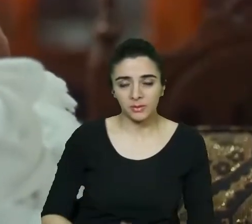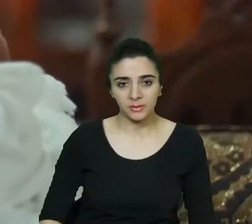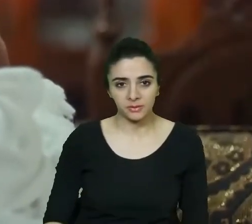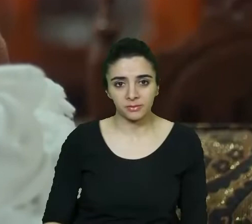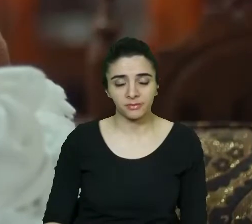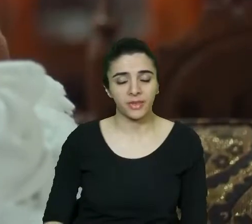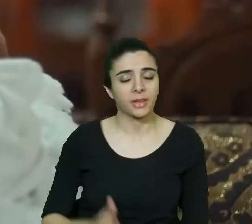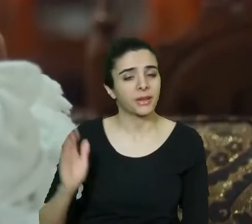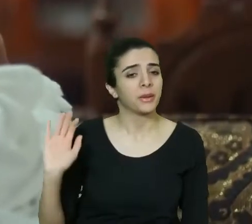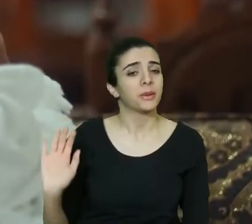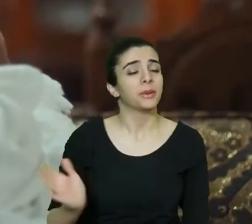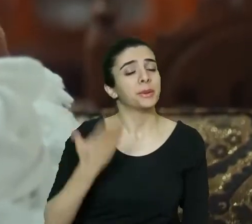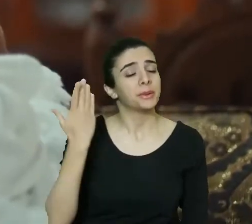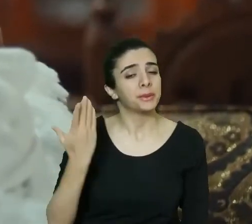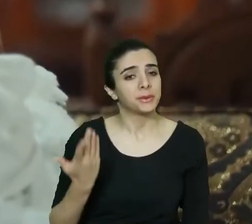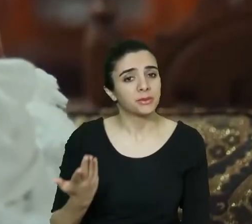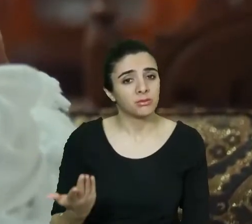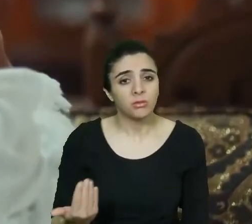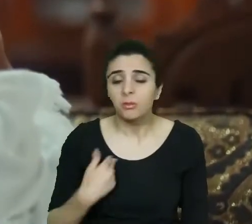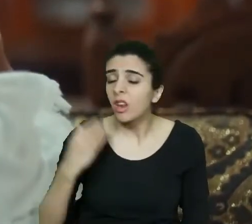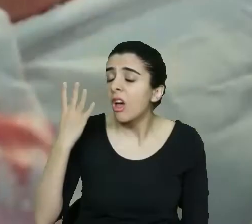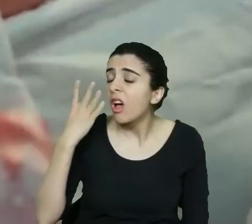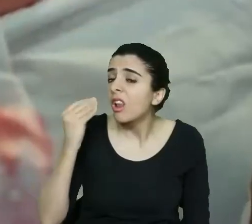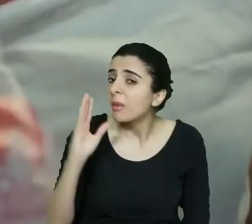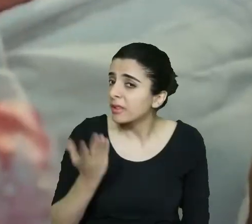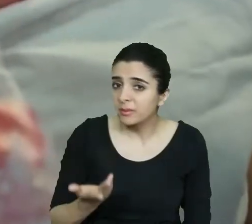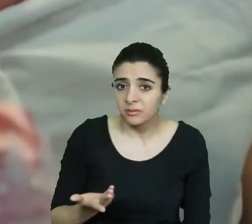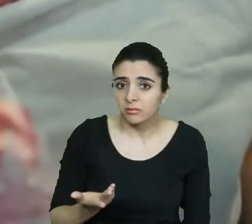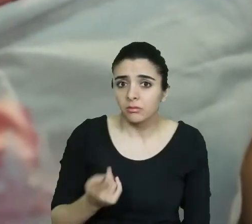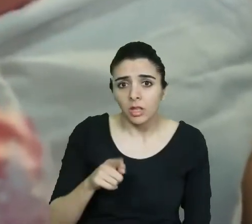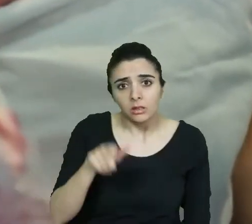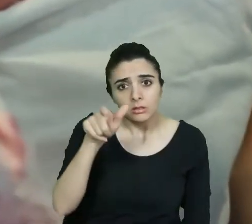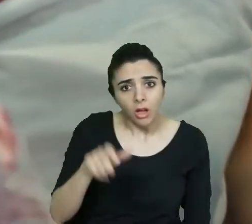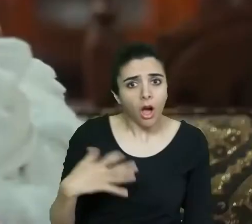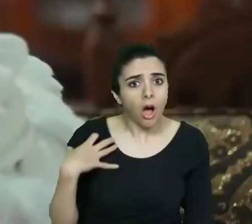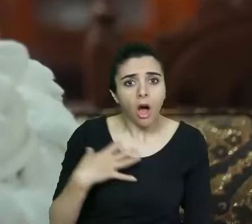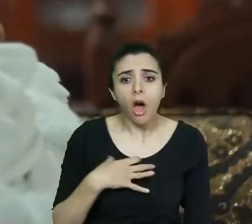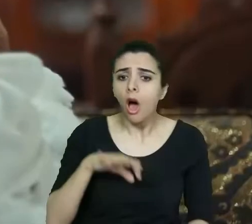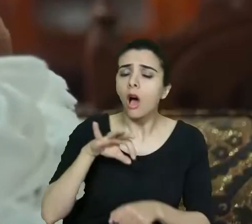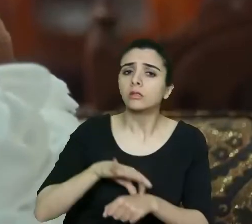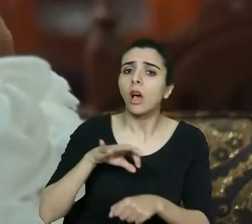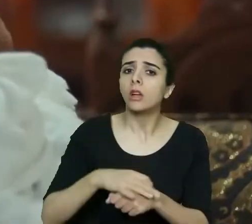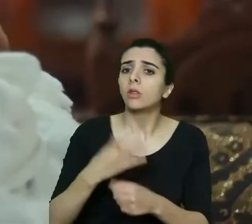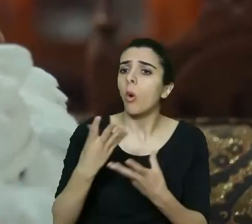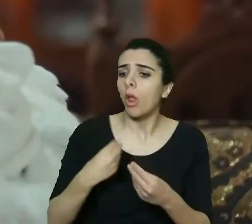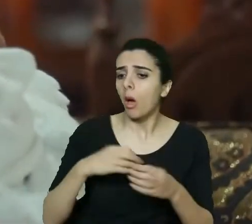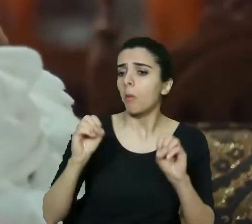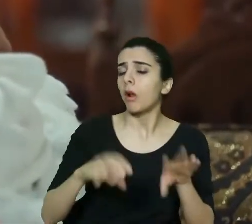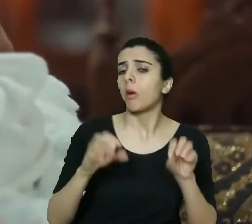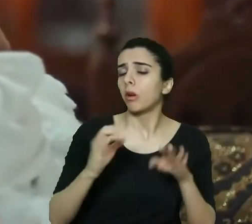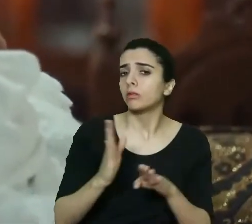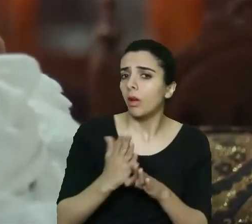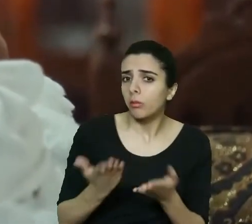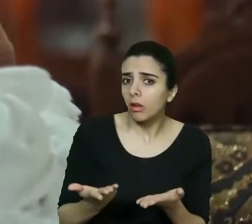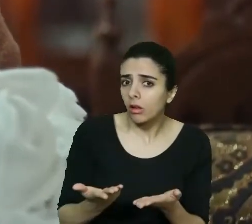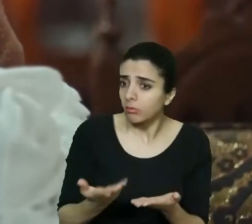baktı. Oy anam. Anlamadım ki ben. Senin ananda iki de bir hastalanıp seni bağ bırakıyor.